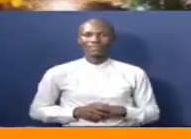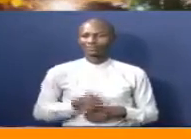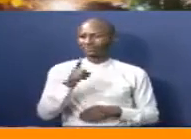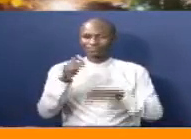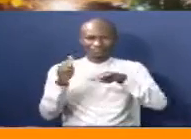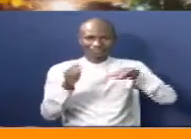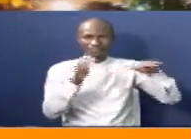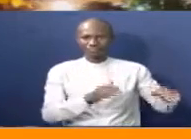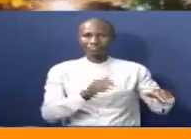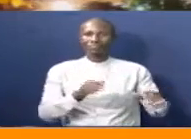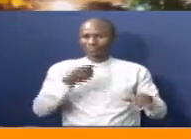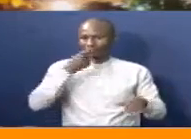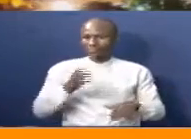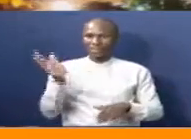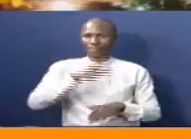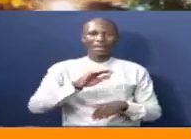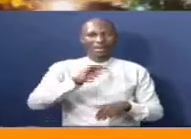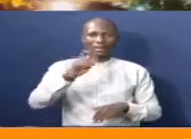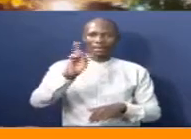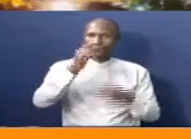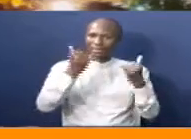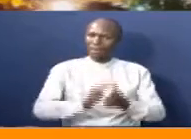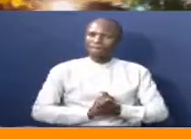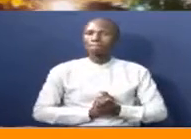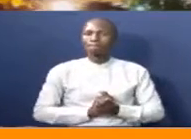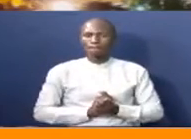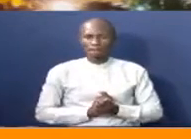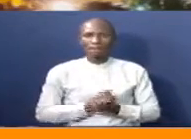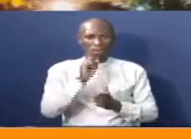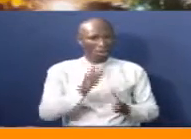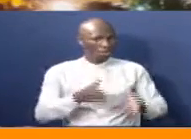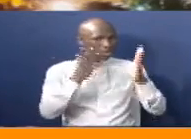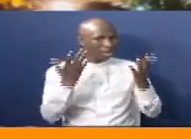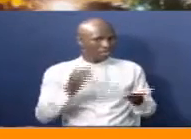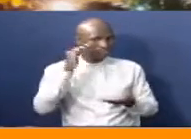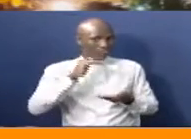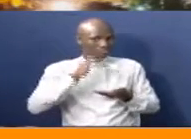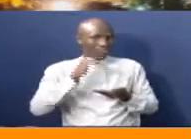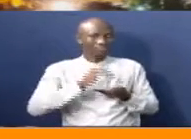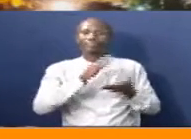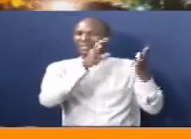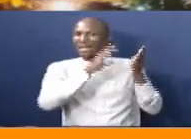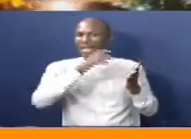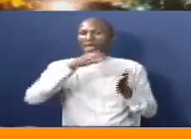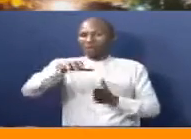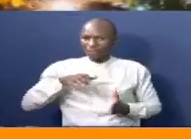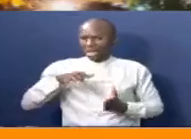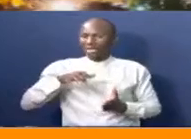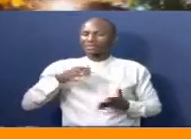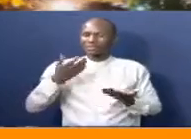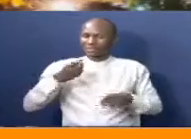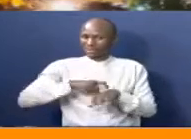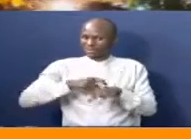Titiana mavo asuma mwingi tusiokede ba kaunti ni ya ilovi Tanzania ya kuolangila akuwa tikiti na muno